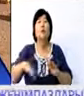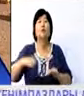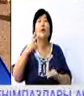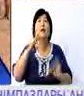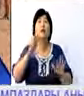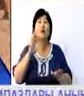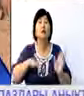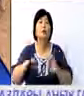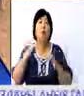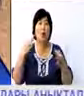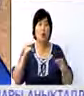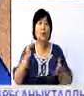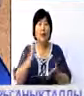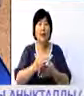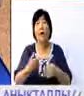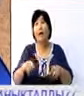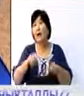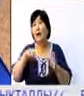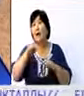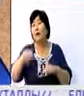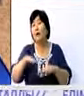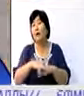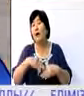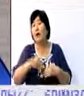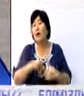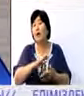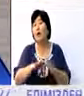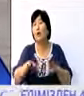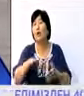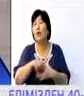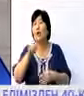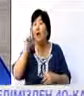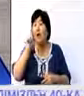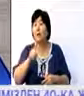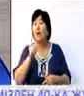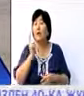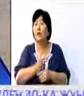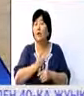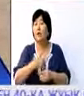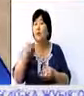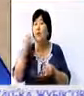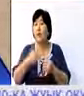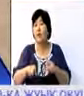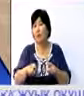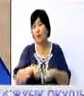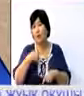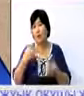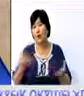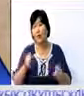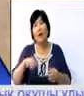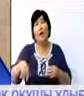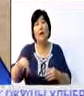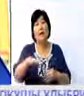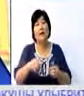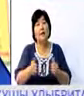ғана суға шомылуға рұқсат етілген. Алайда қала тұрғындары қайғылы жағдайлардың орын алғанын біле тұра ескертулерге мән бермеуде, дейді құтқарушылар. Ал жағалаулар